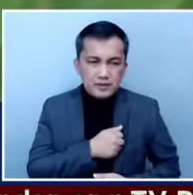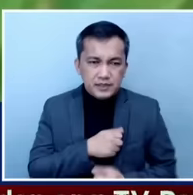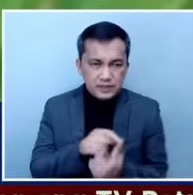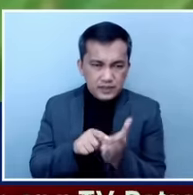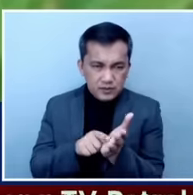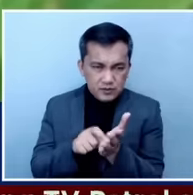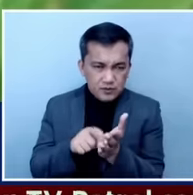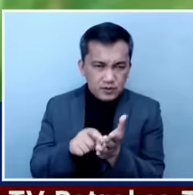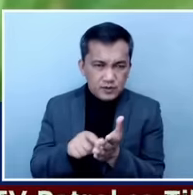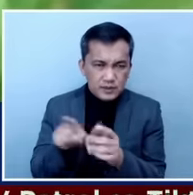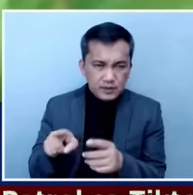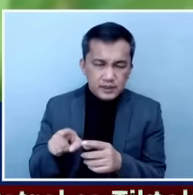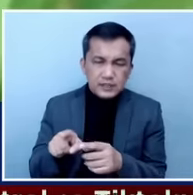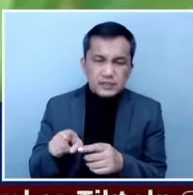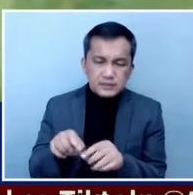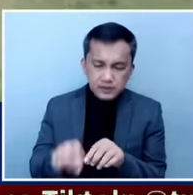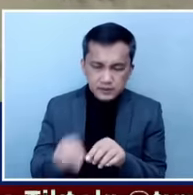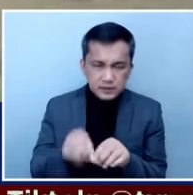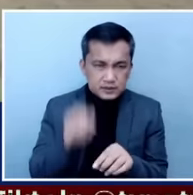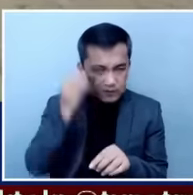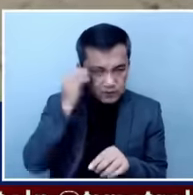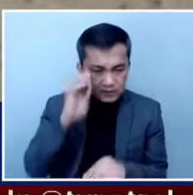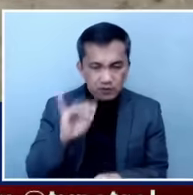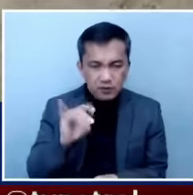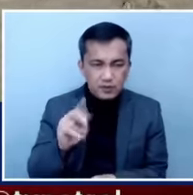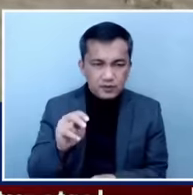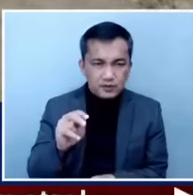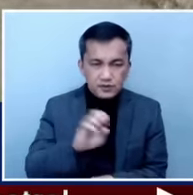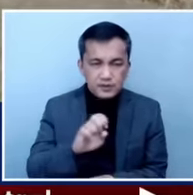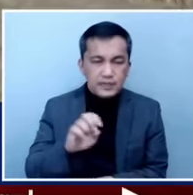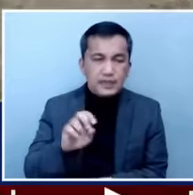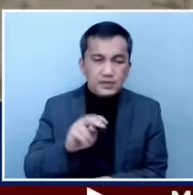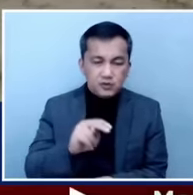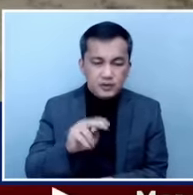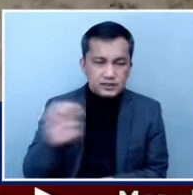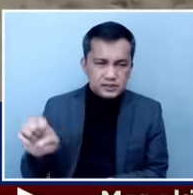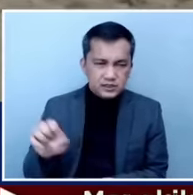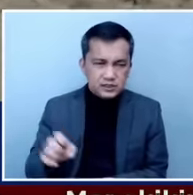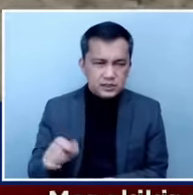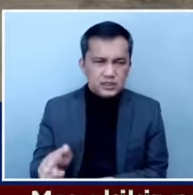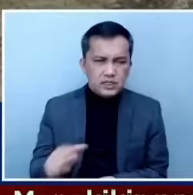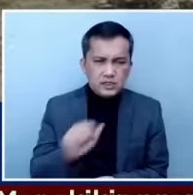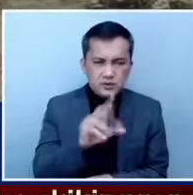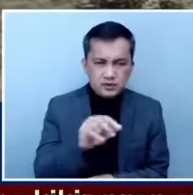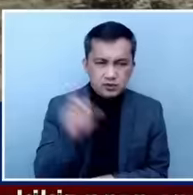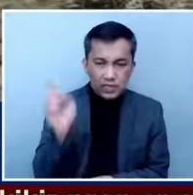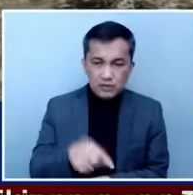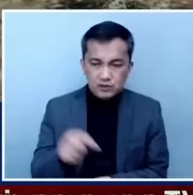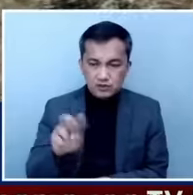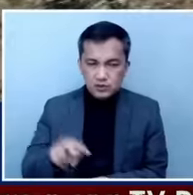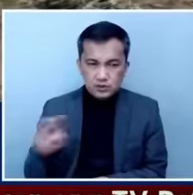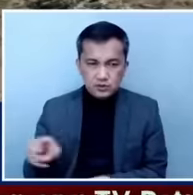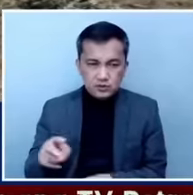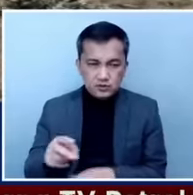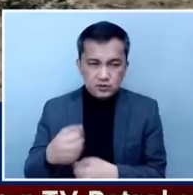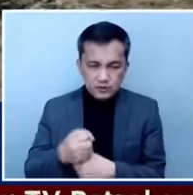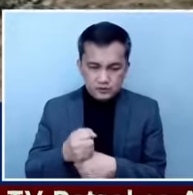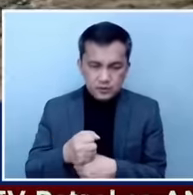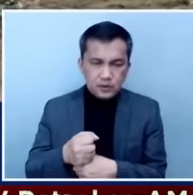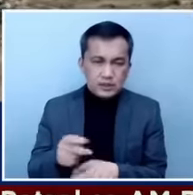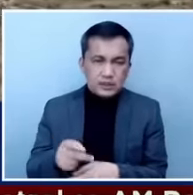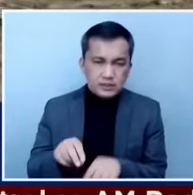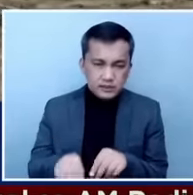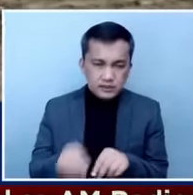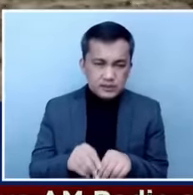ng sibuyas sa Bungabon, Nueva Ecija. 13 sa 22 onion producing barangay sa Bungabon na may